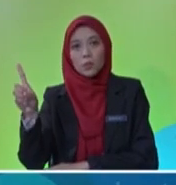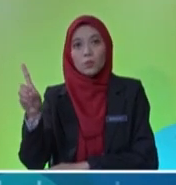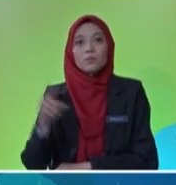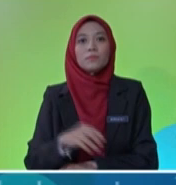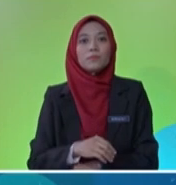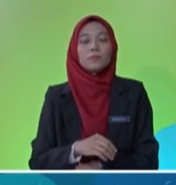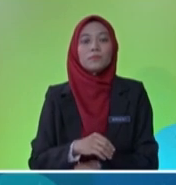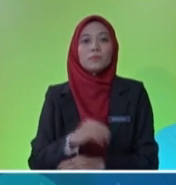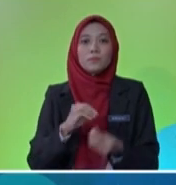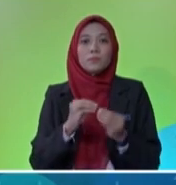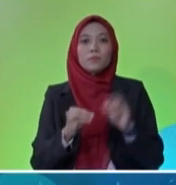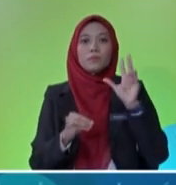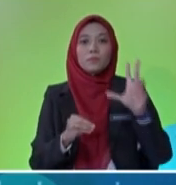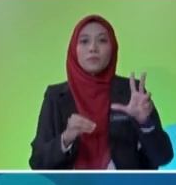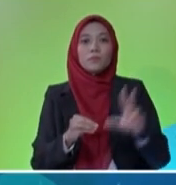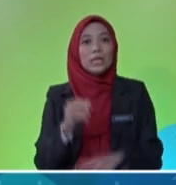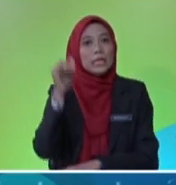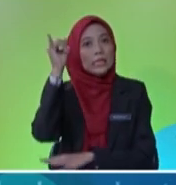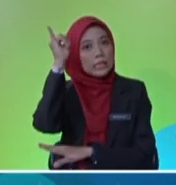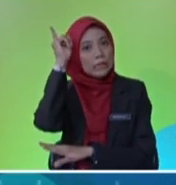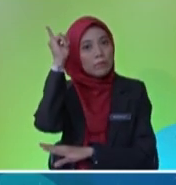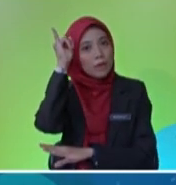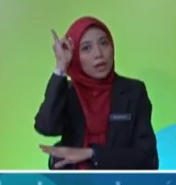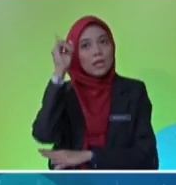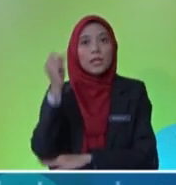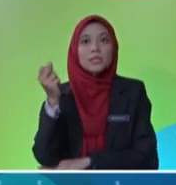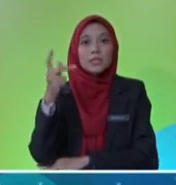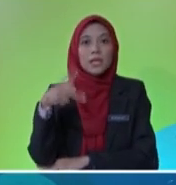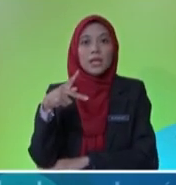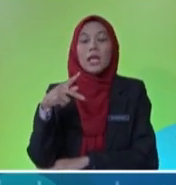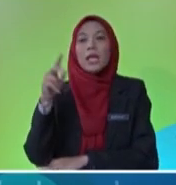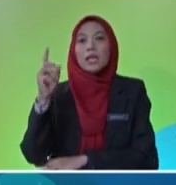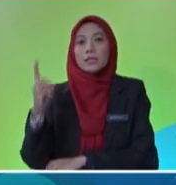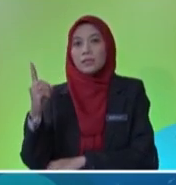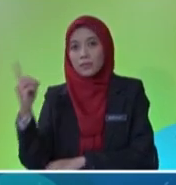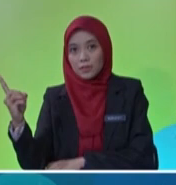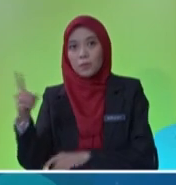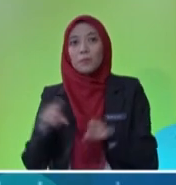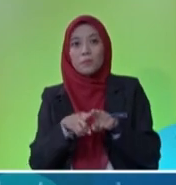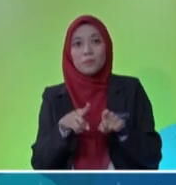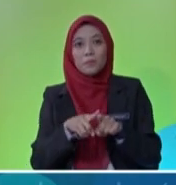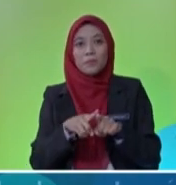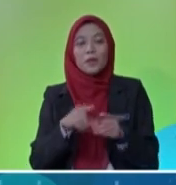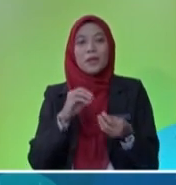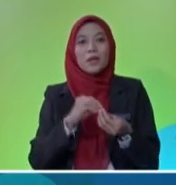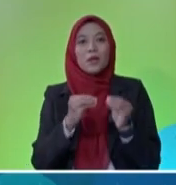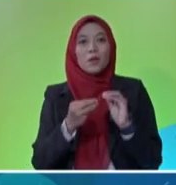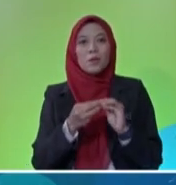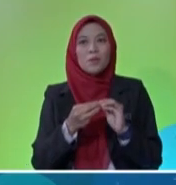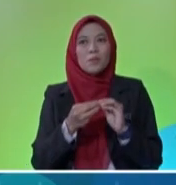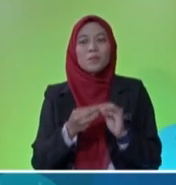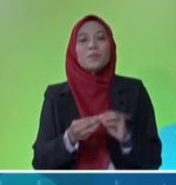ad Iman dari SQ dewasa damai satu juga dan yang akhir sekali jejak ke yang ujung tuh